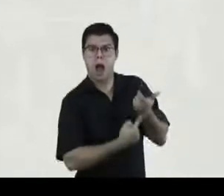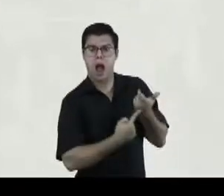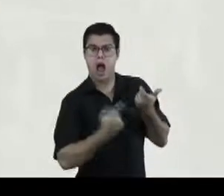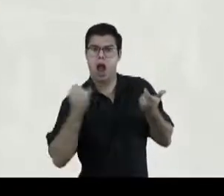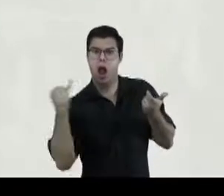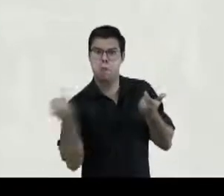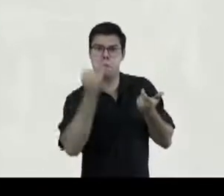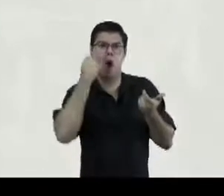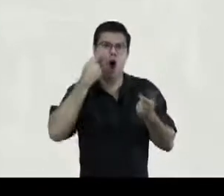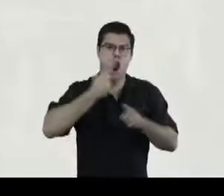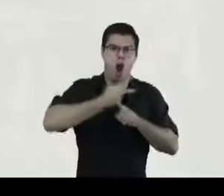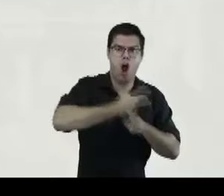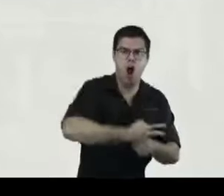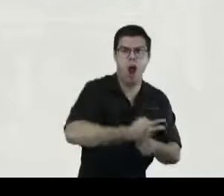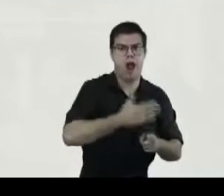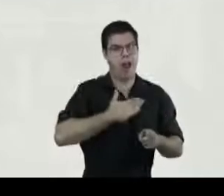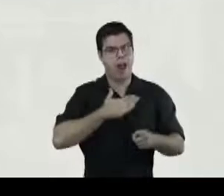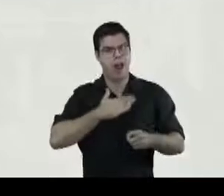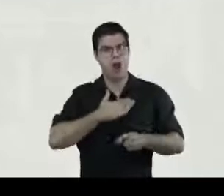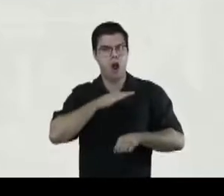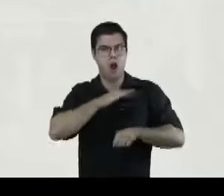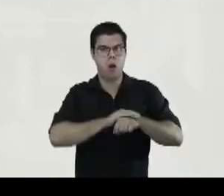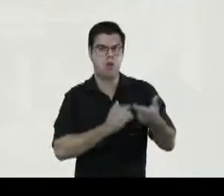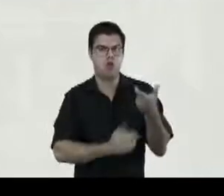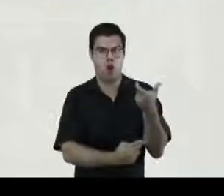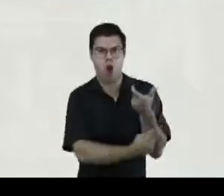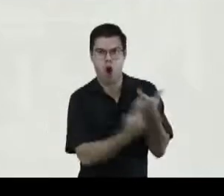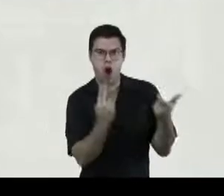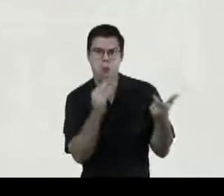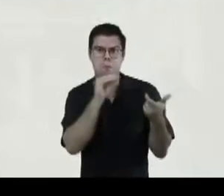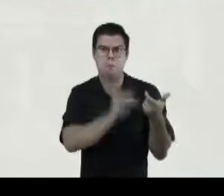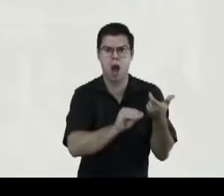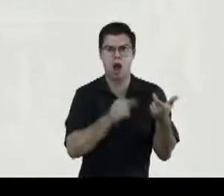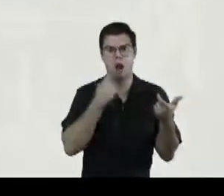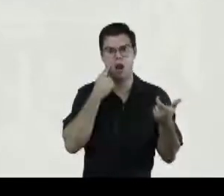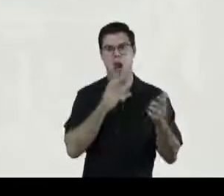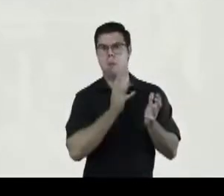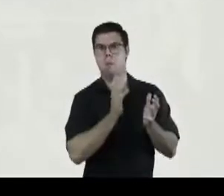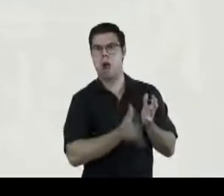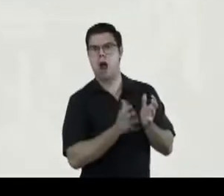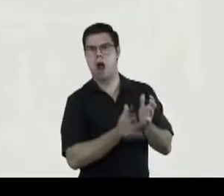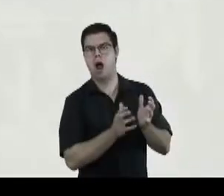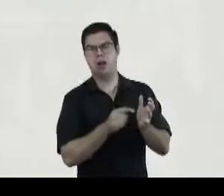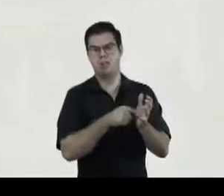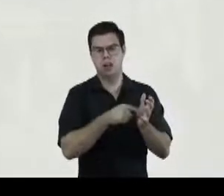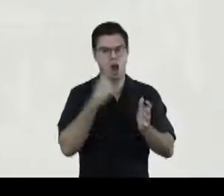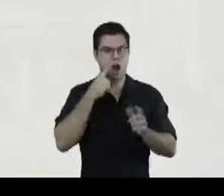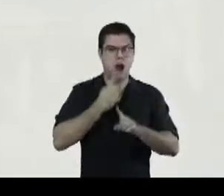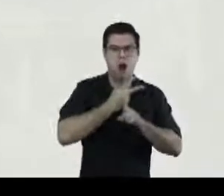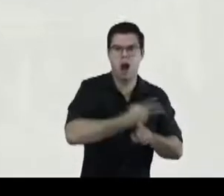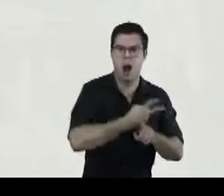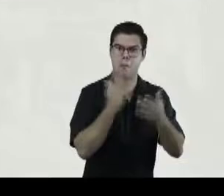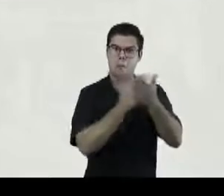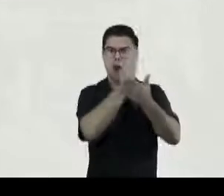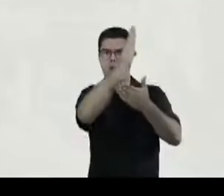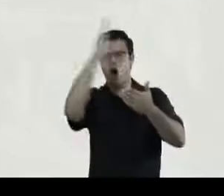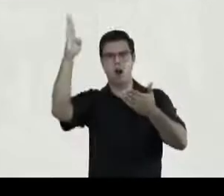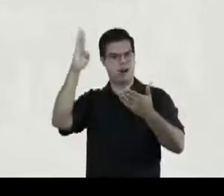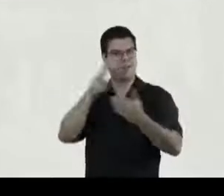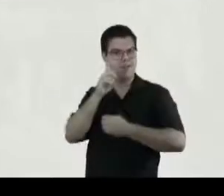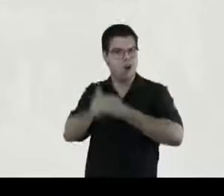ou Rouillé, dans une base de données en ligne, une bibliographie en ligne ou un catalogue, je vais trouver exactement les mêmes